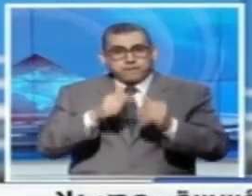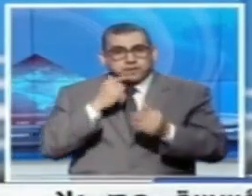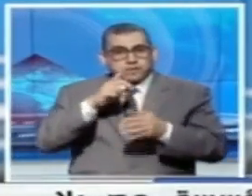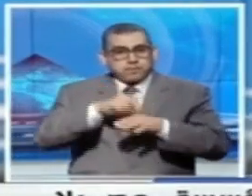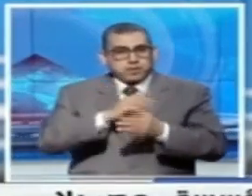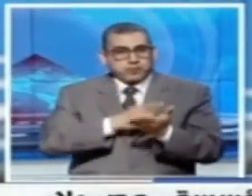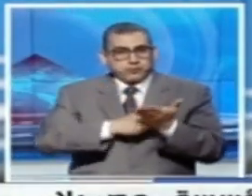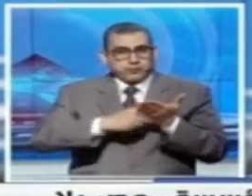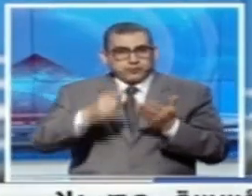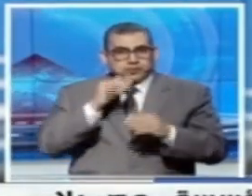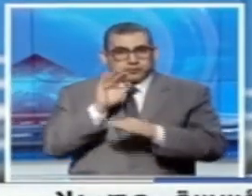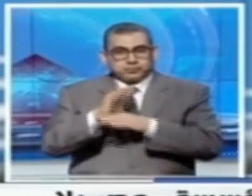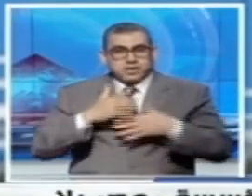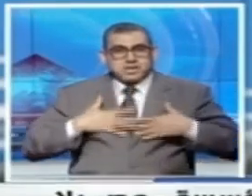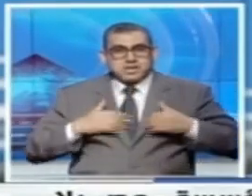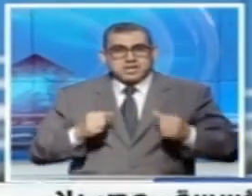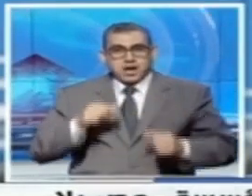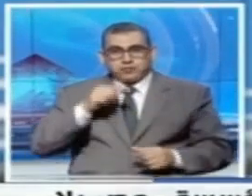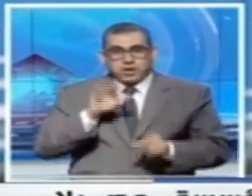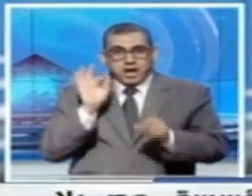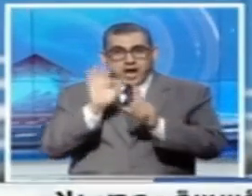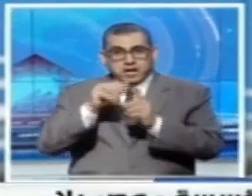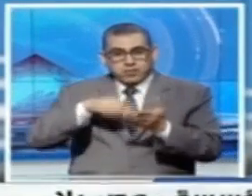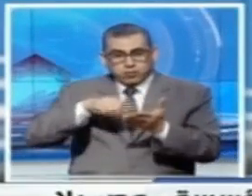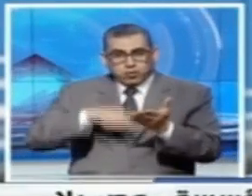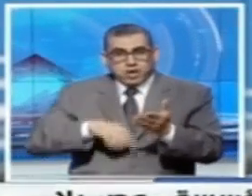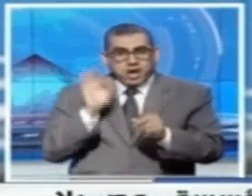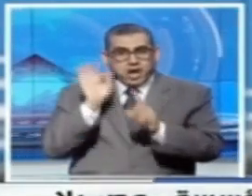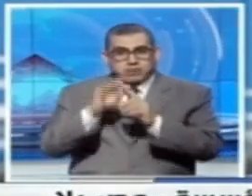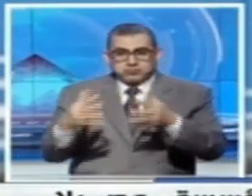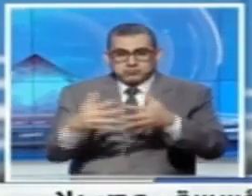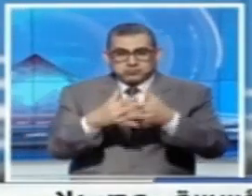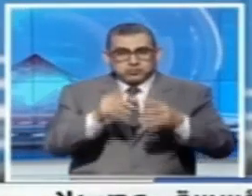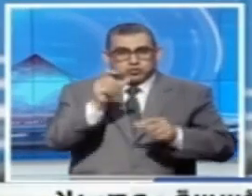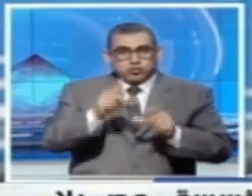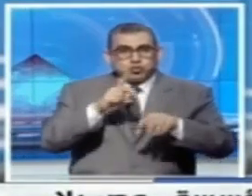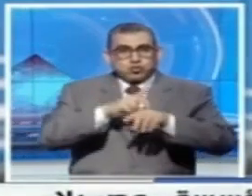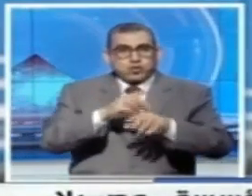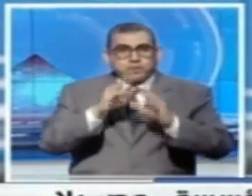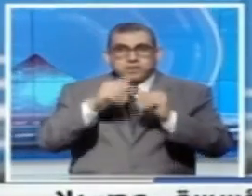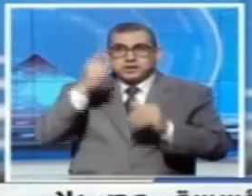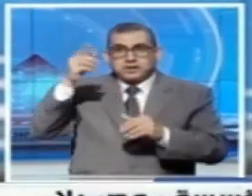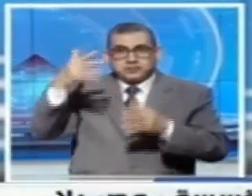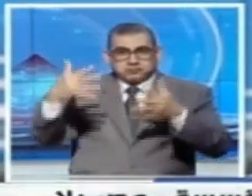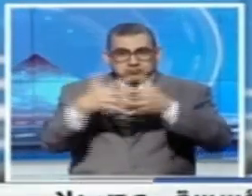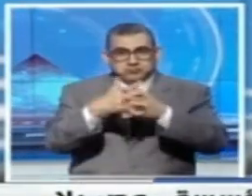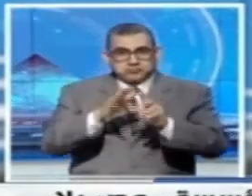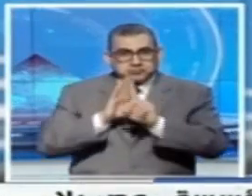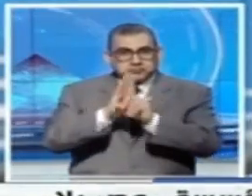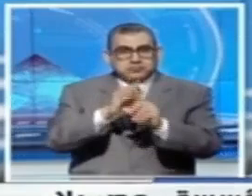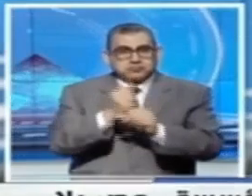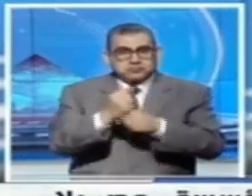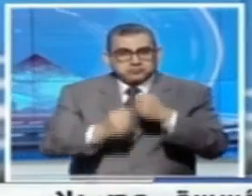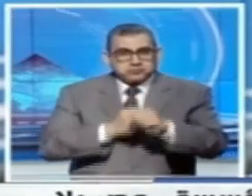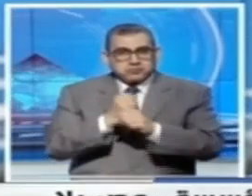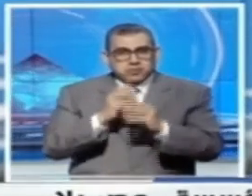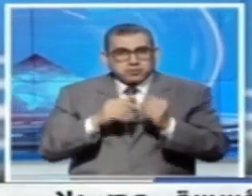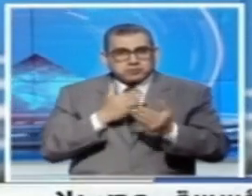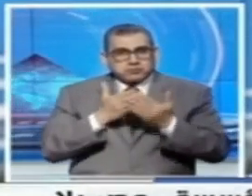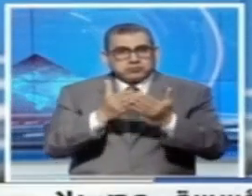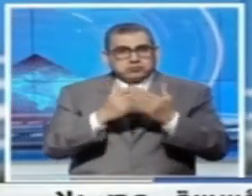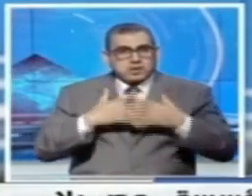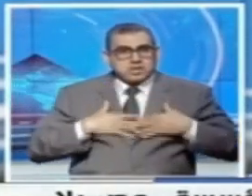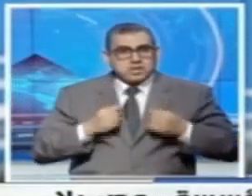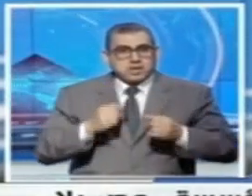مرض للرعاية الصحية. يهدف البروتوكول إلى إدماج الأطباء المصريين بالخارج في دعم جهد الدولة لتقديم خدمات